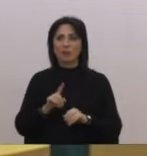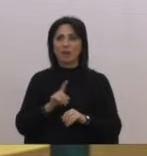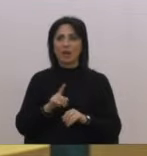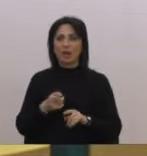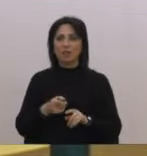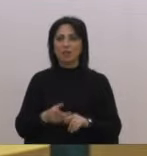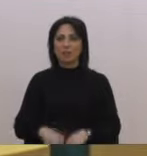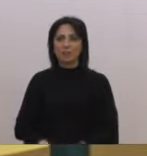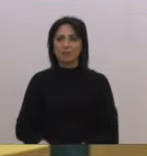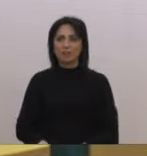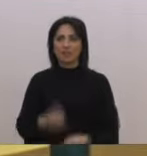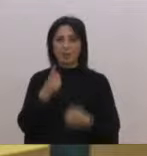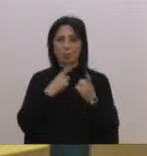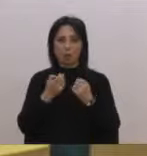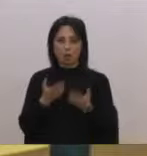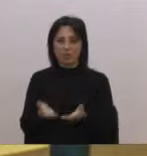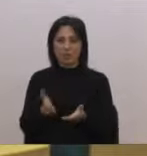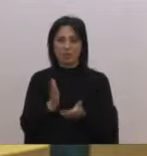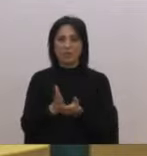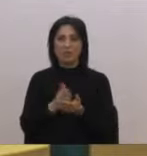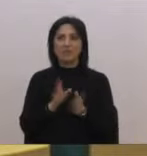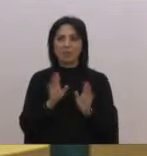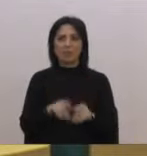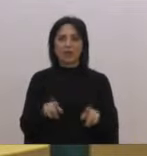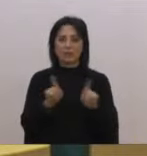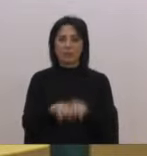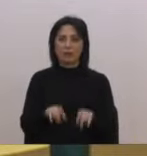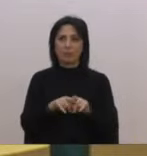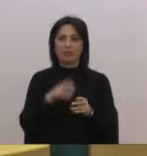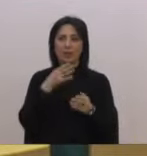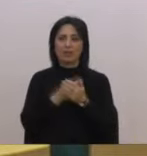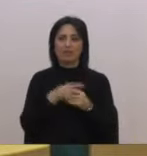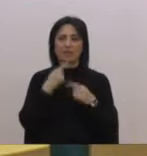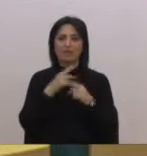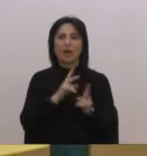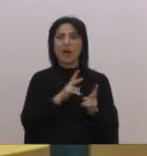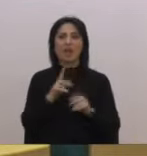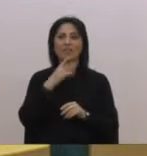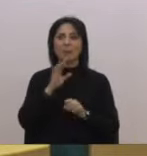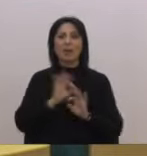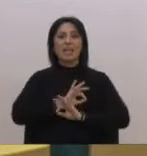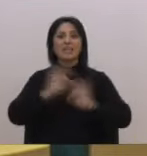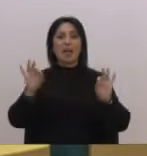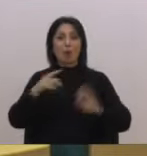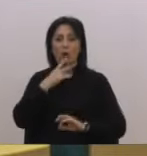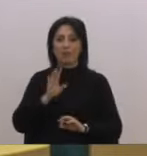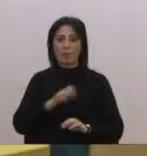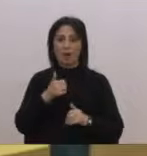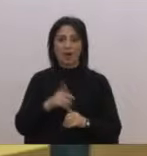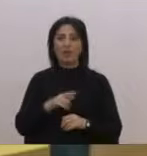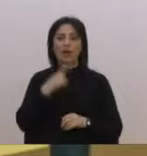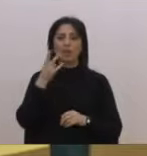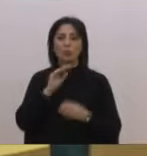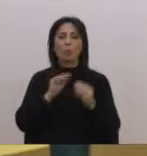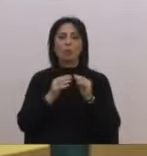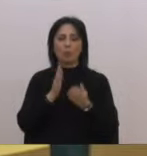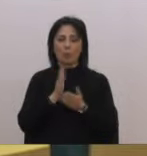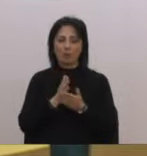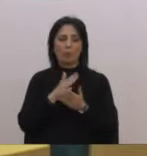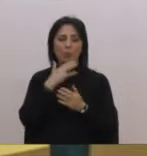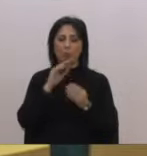amă, monatse mebi e saris, da, isini mai înțizahian, tauisas, arravin aram obsru, idealul situației arid da kargi, ratma unda probleme bie,